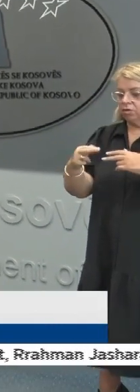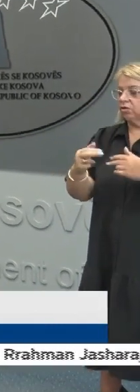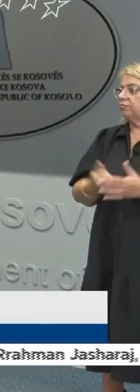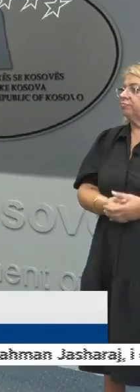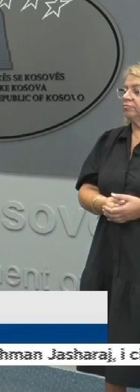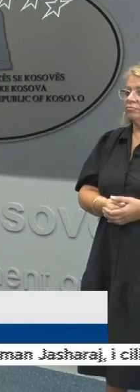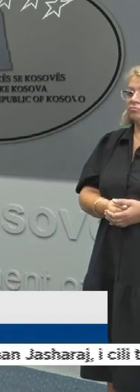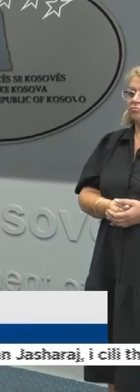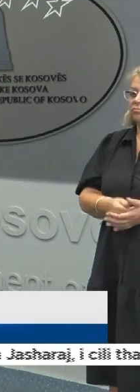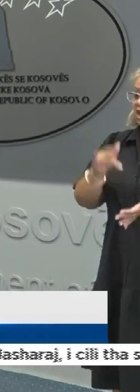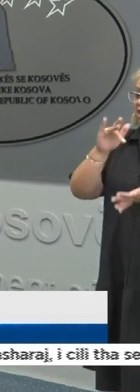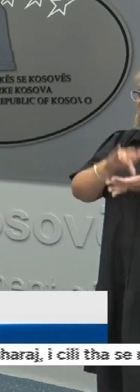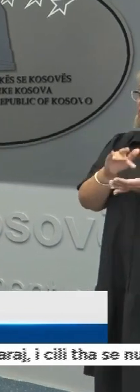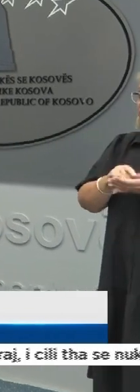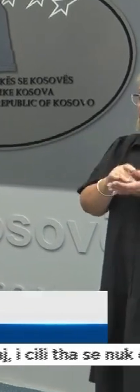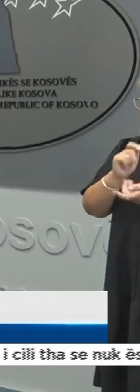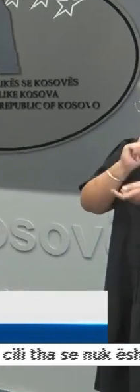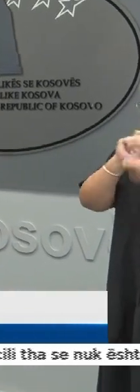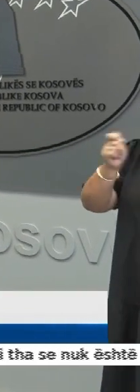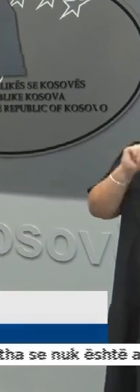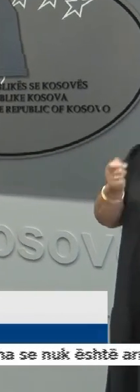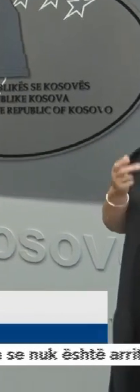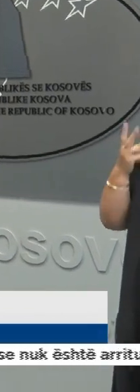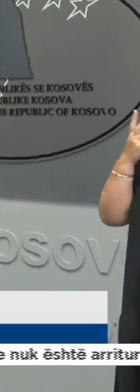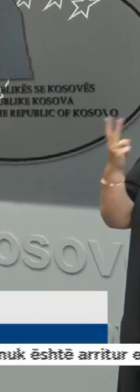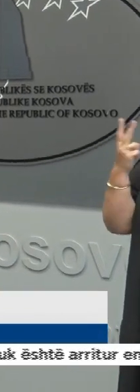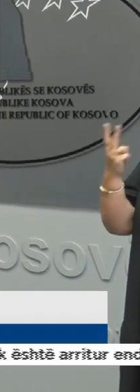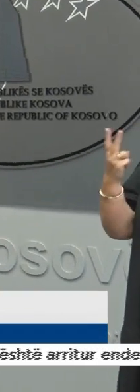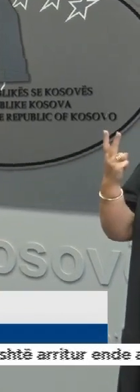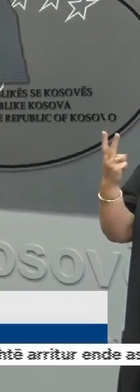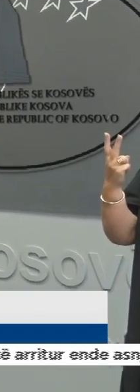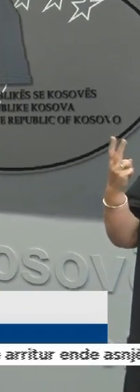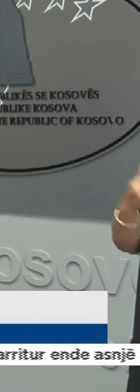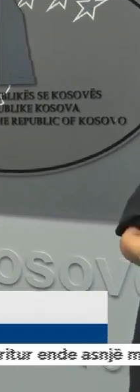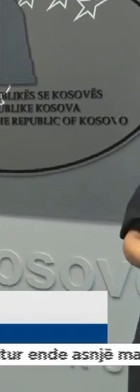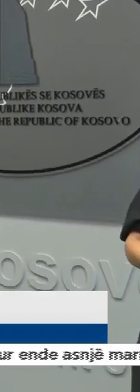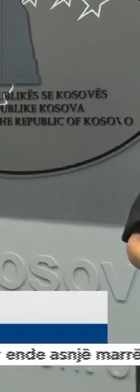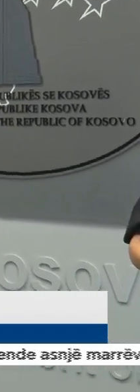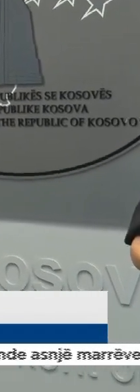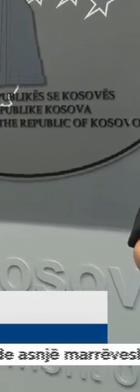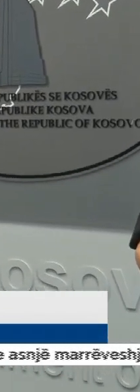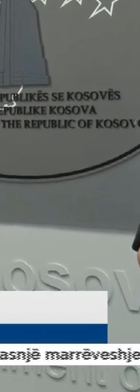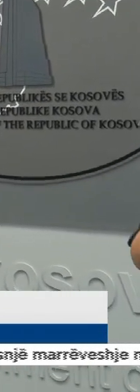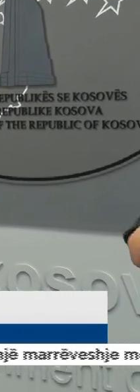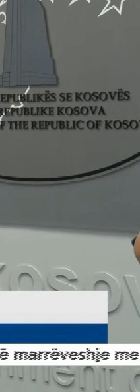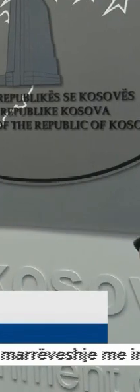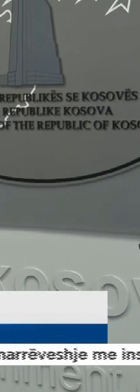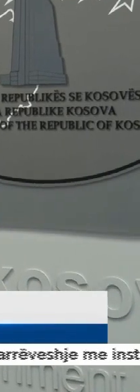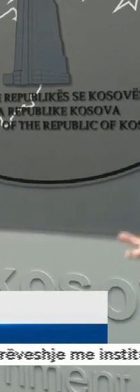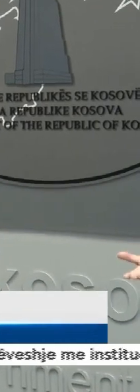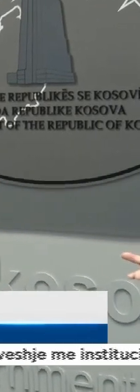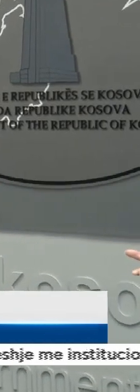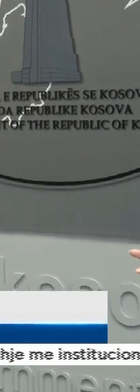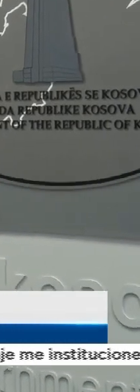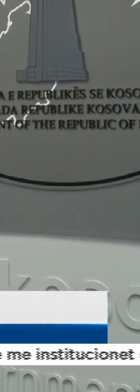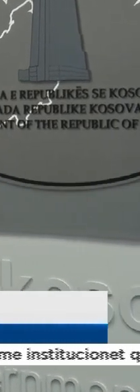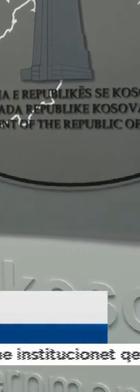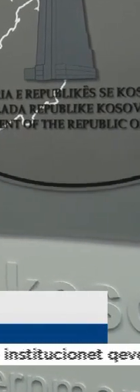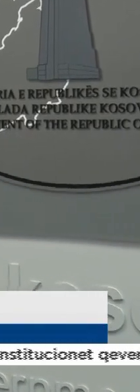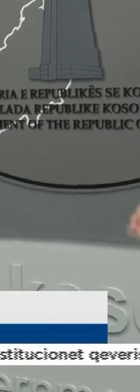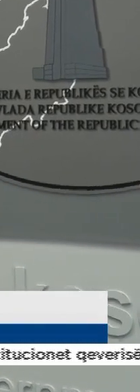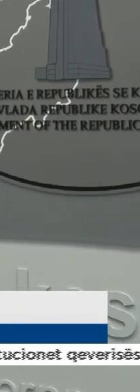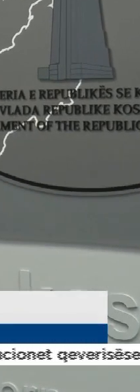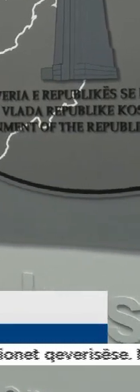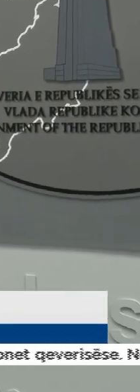në qendrën e marrëveshjes, kjo do të thotë që reciprociteti është fryma e dialogut. Nuk mund të